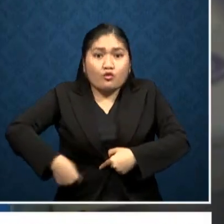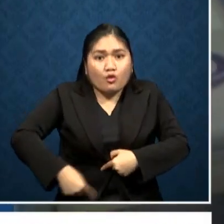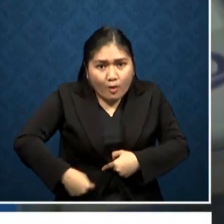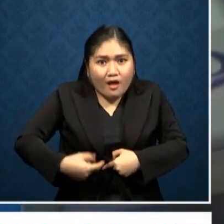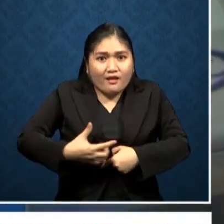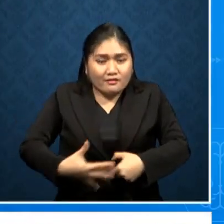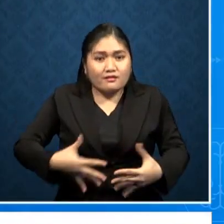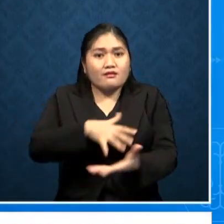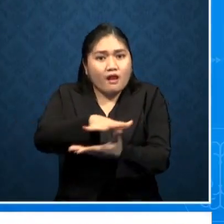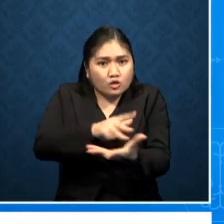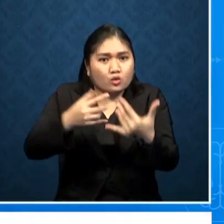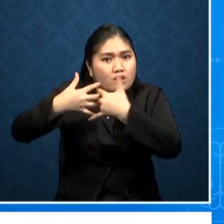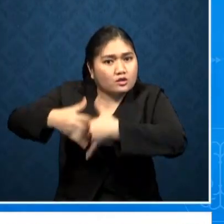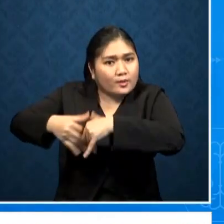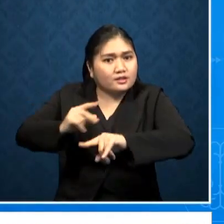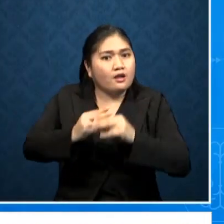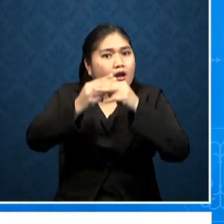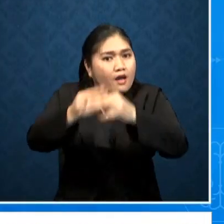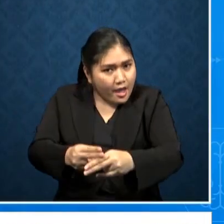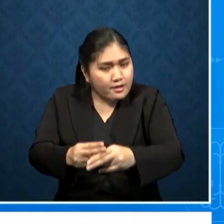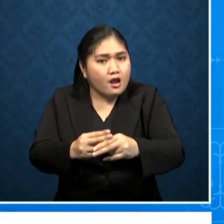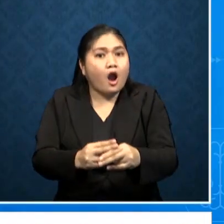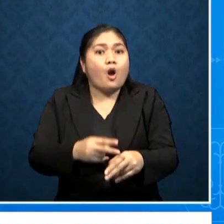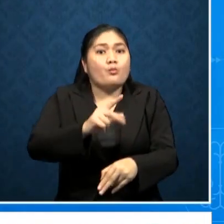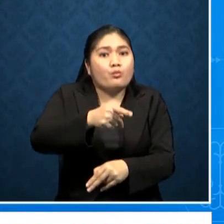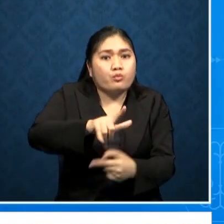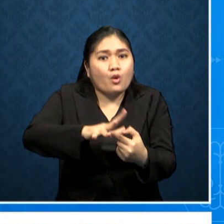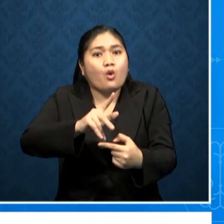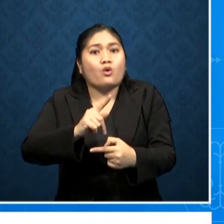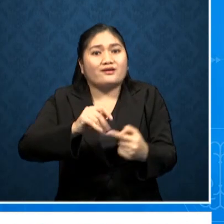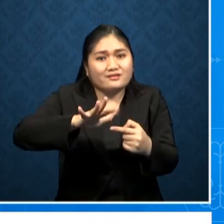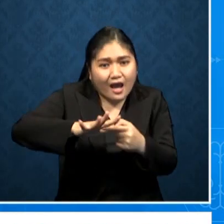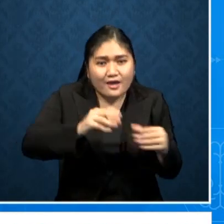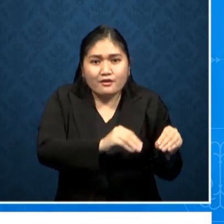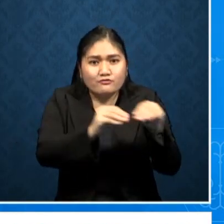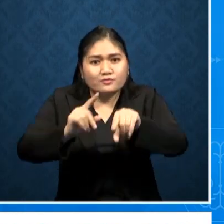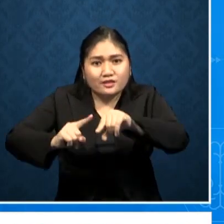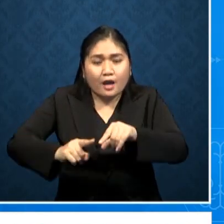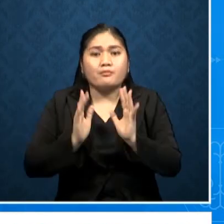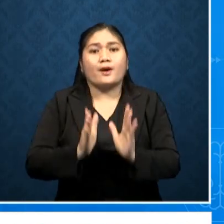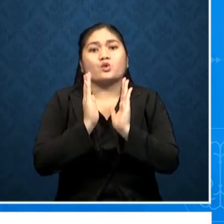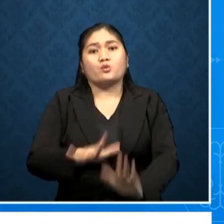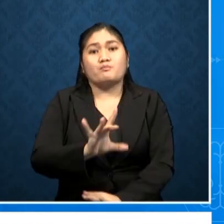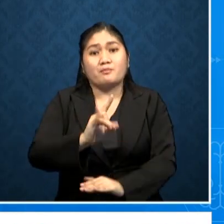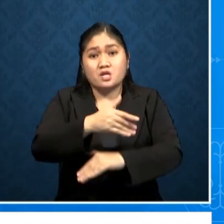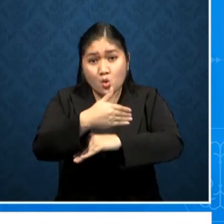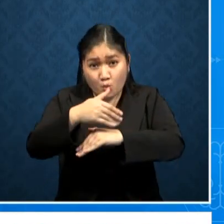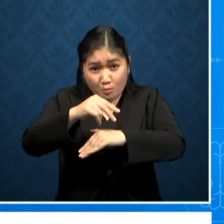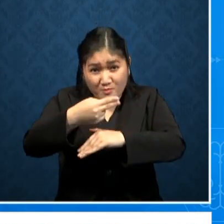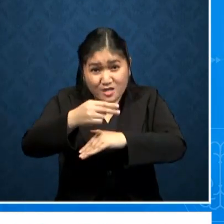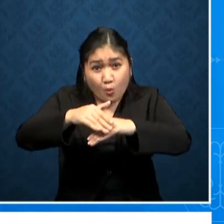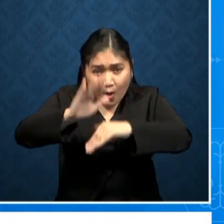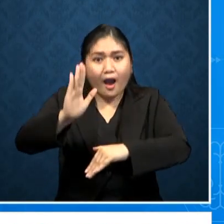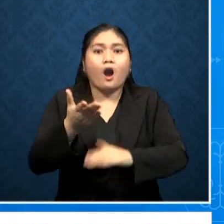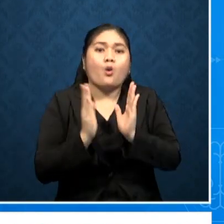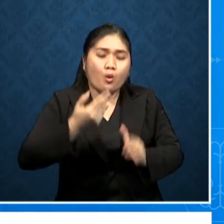งไตดวยเครื่องอัตโนมัิปลกถ่ายไต รวม 82,500 คนผู้ป่วยเบาหวาน